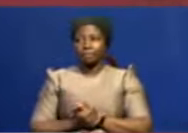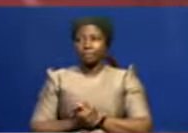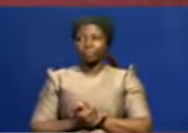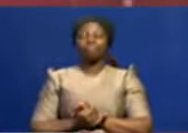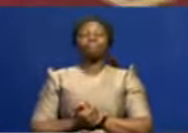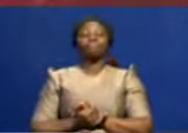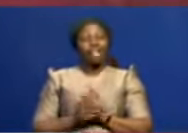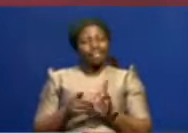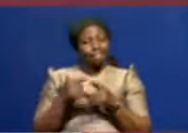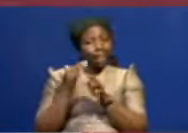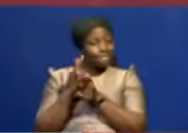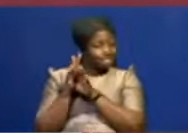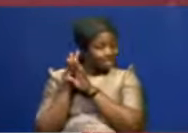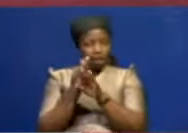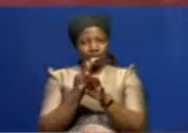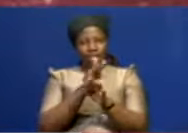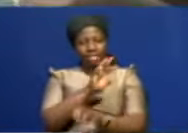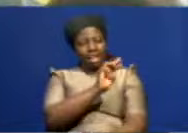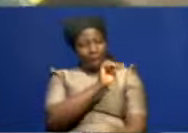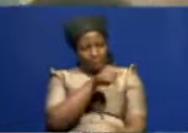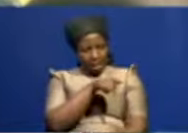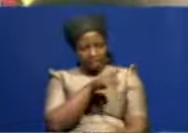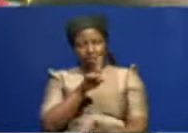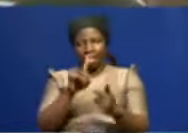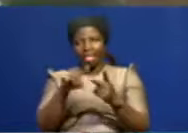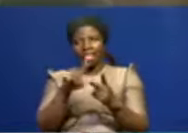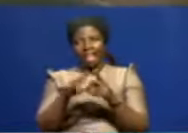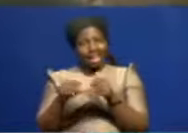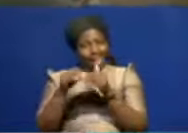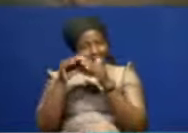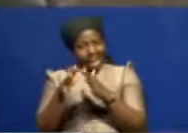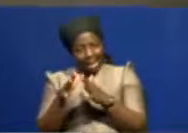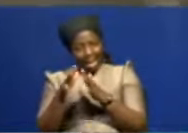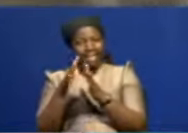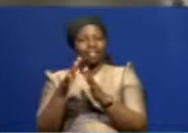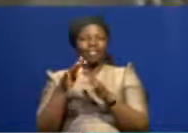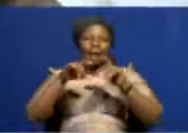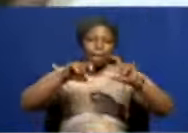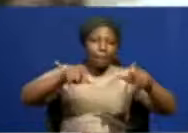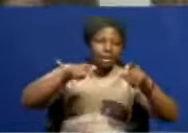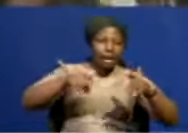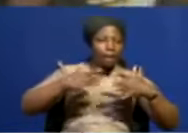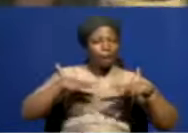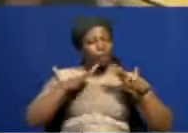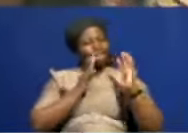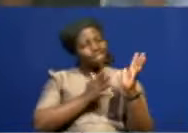na kuwalazimisha wajumbe, viongozi na wanahabari kukimbilia usalama wao.